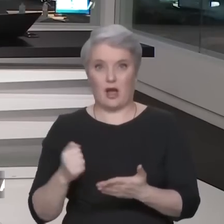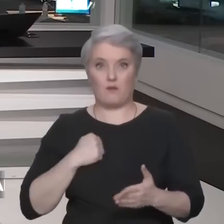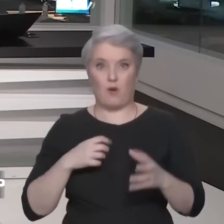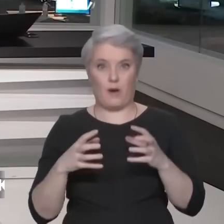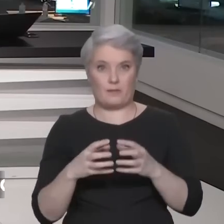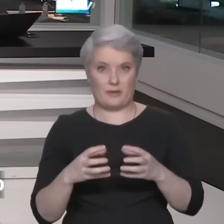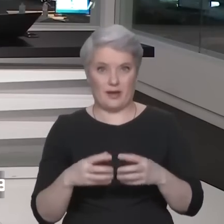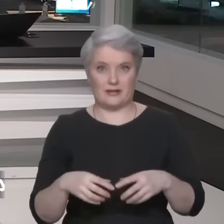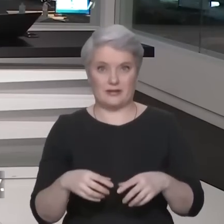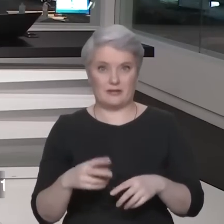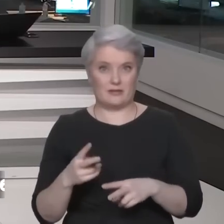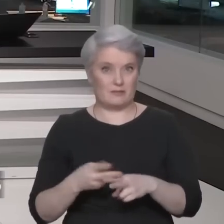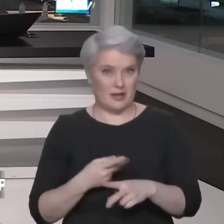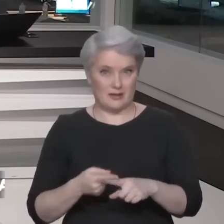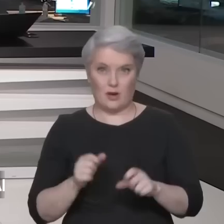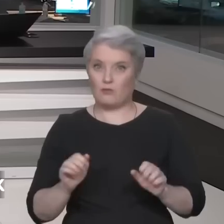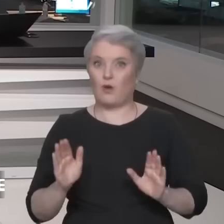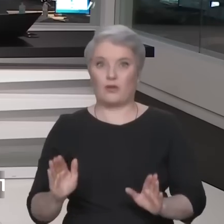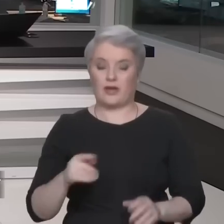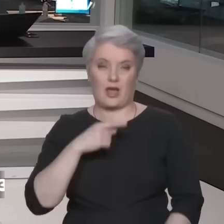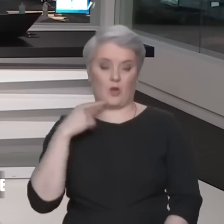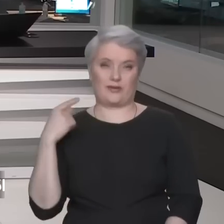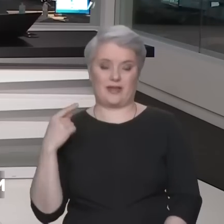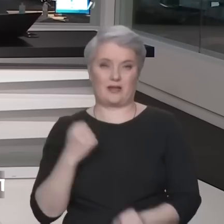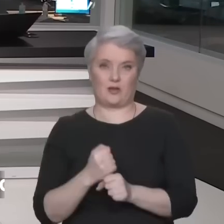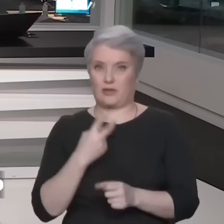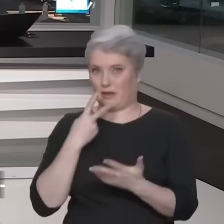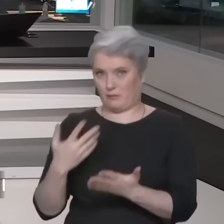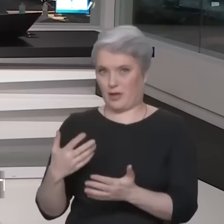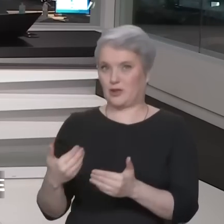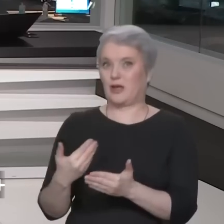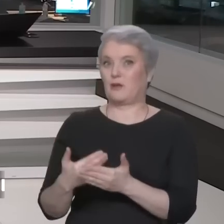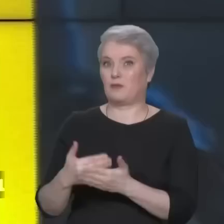можуть тільки росіяни робити, ми під Вугледаром вже бачили, як вони це робили.